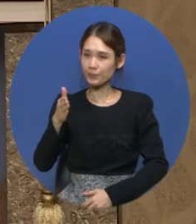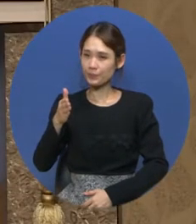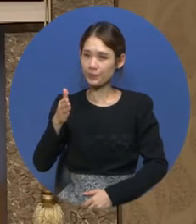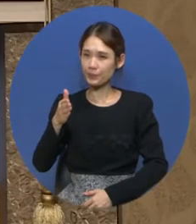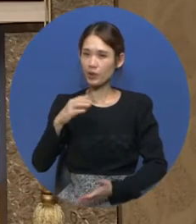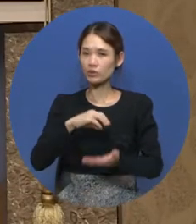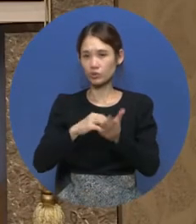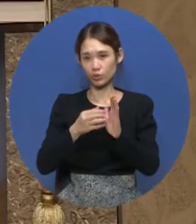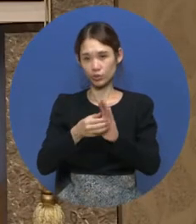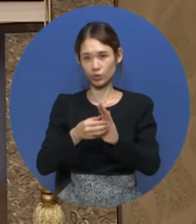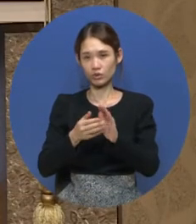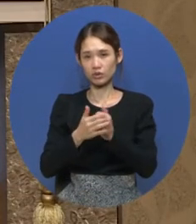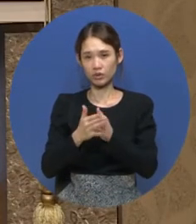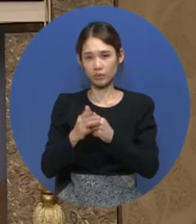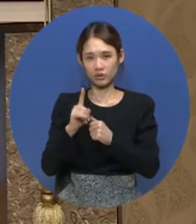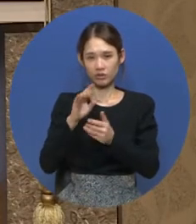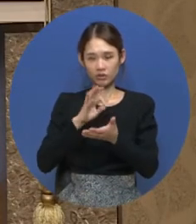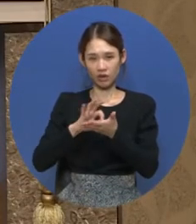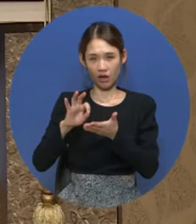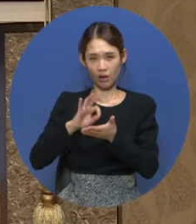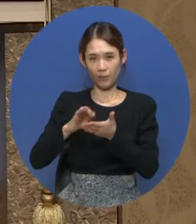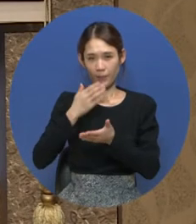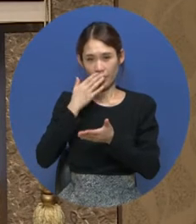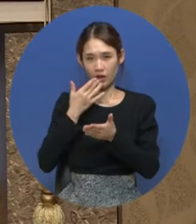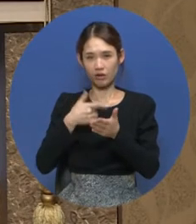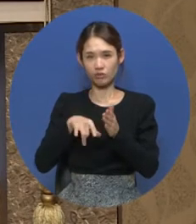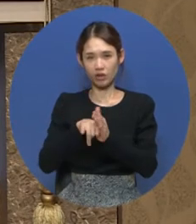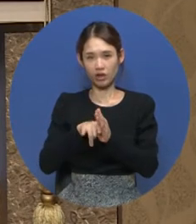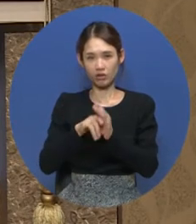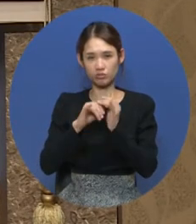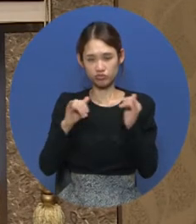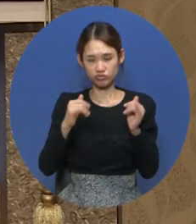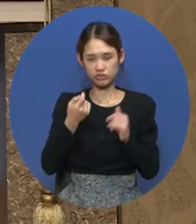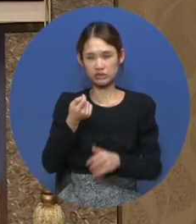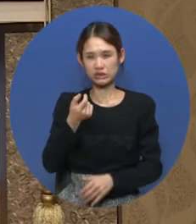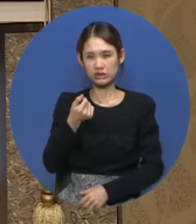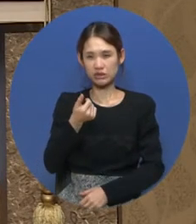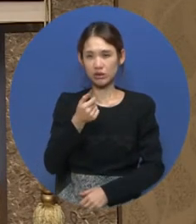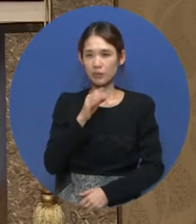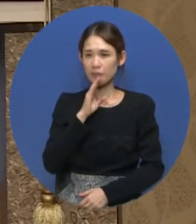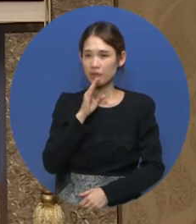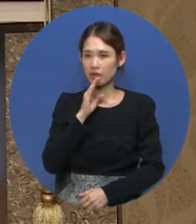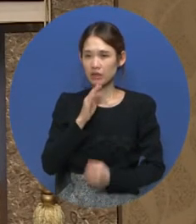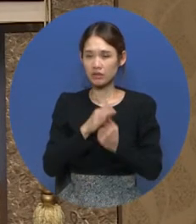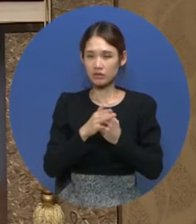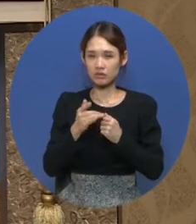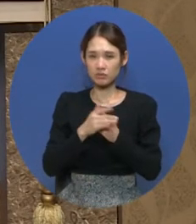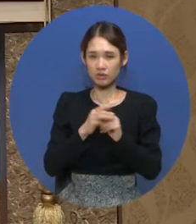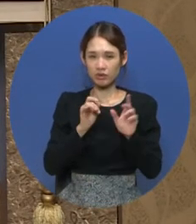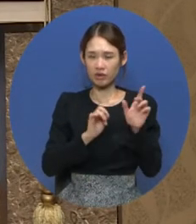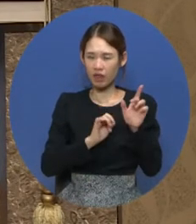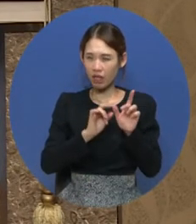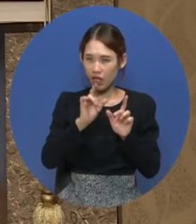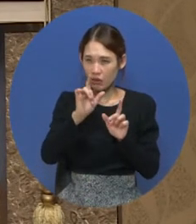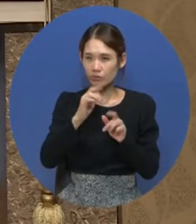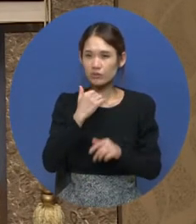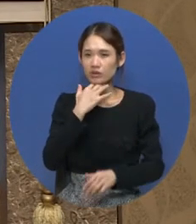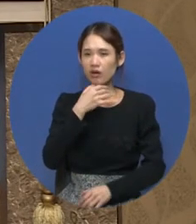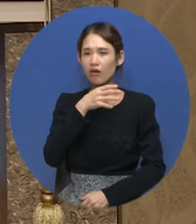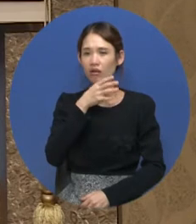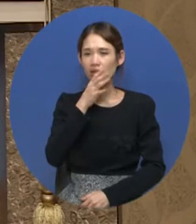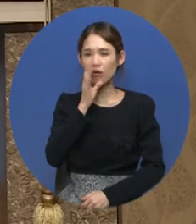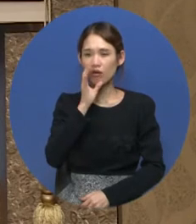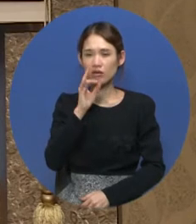비슷해 있어서 그걸 사용할 수 있는 분들이 드물기 때문에 으 그 덜 부분 또 연령대 가